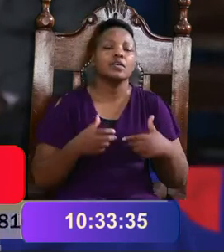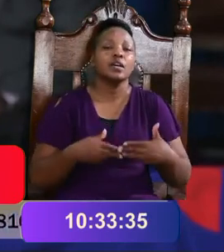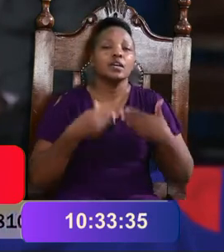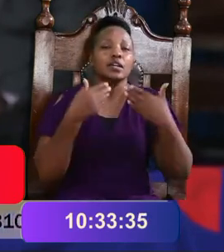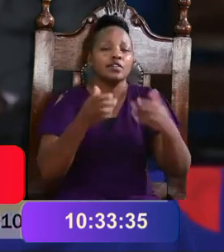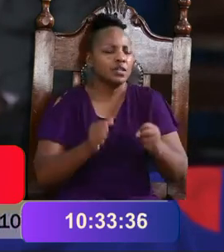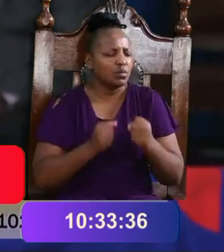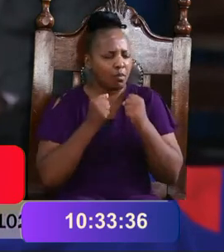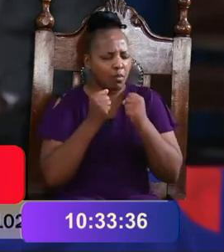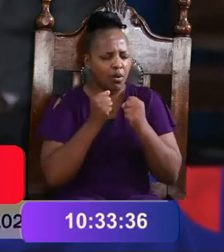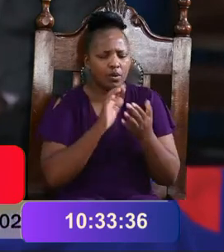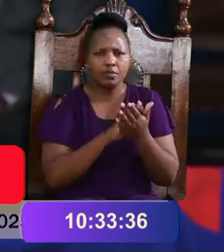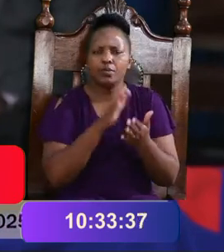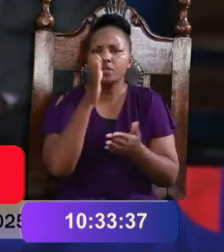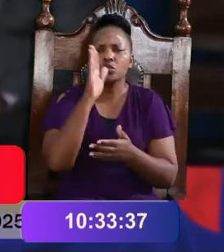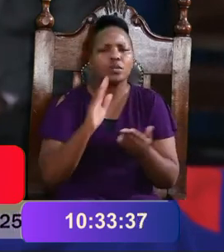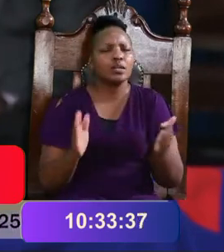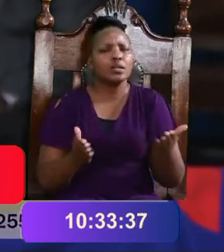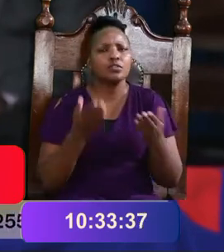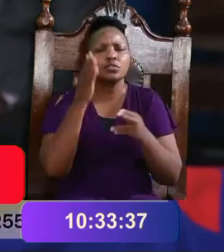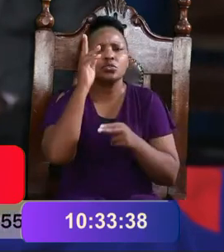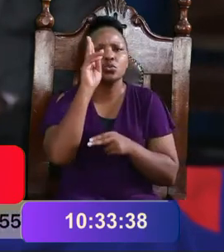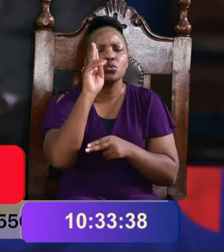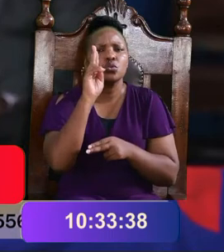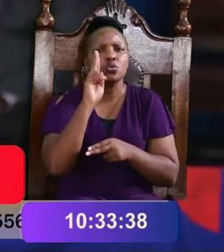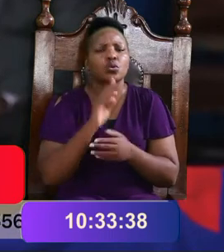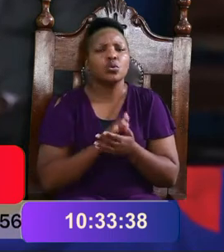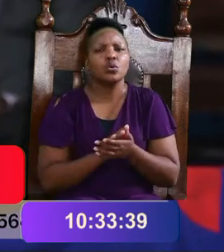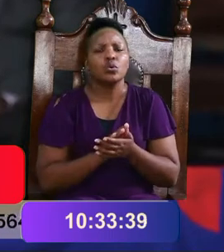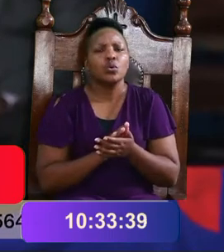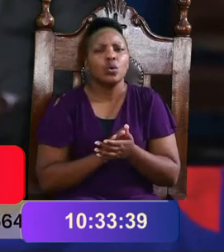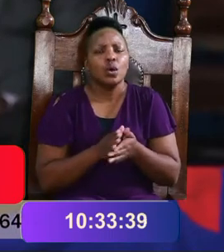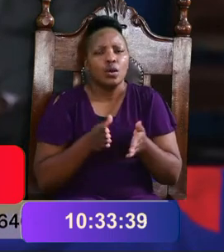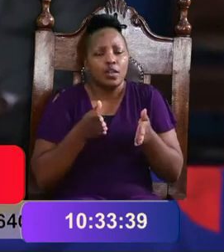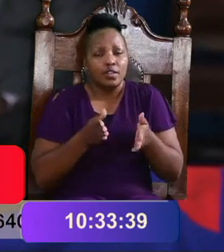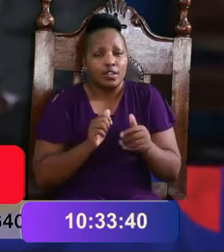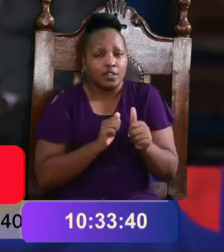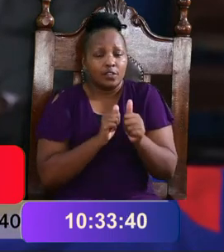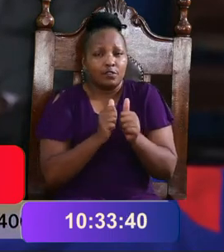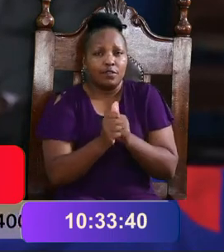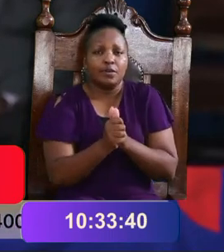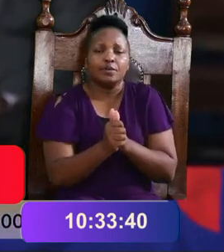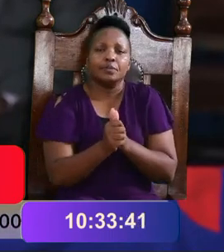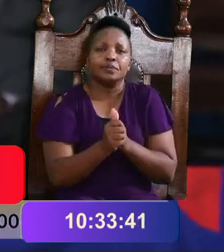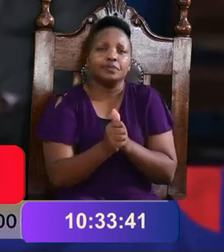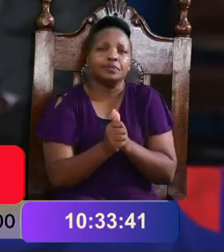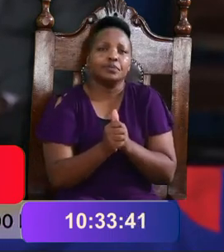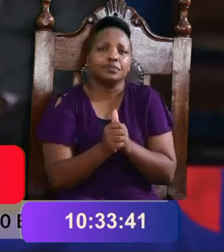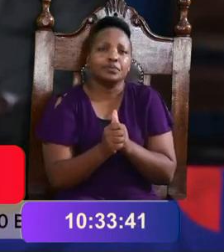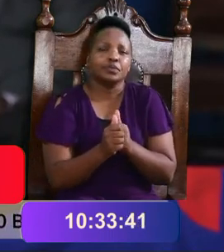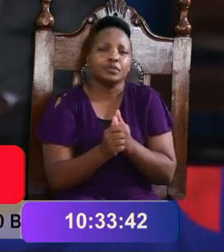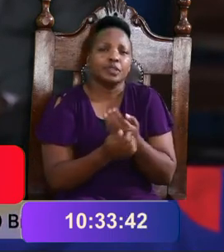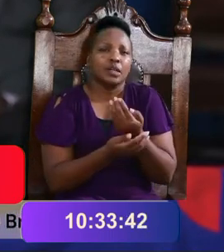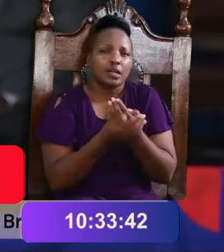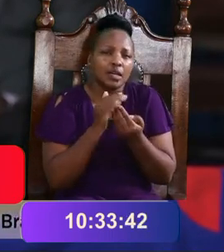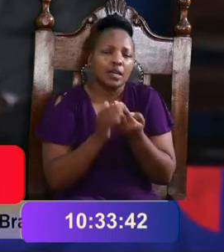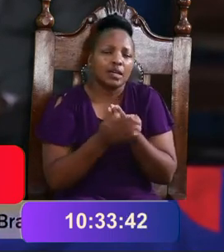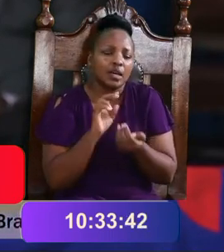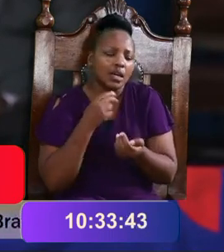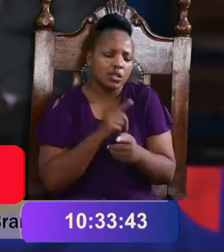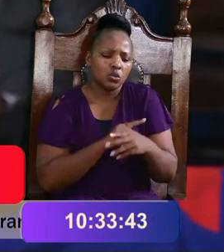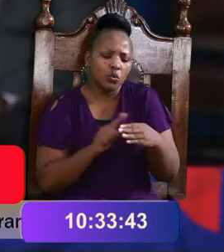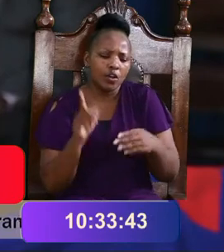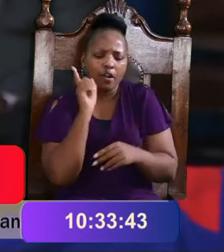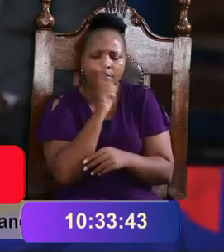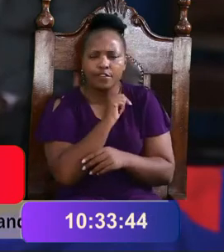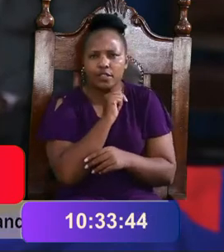ya kukusifu na kukuinua mfalme. Umetufikisha mahali hapa mfalme, e wa ajabu. Umetutunza hiyo wiki yote mfalme,